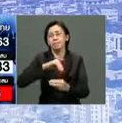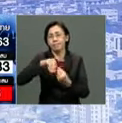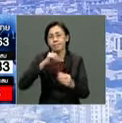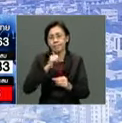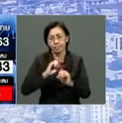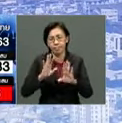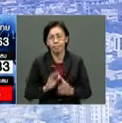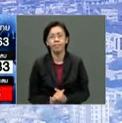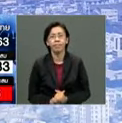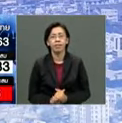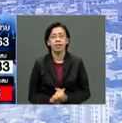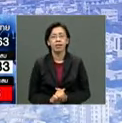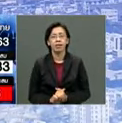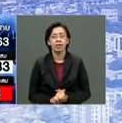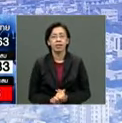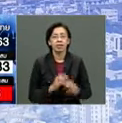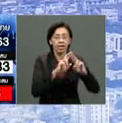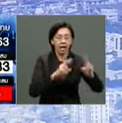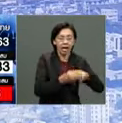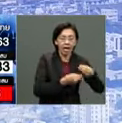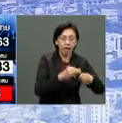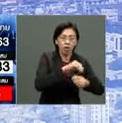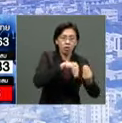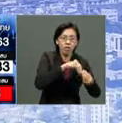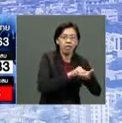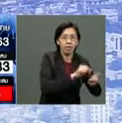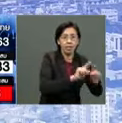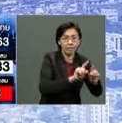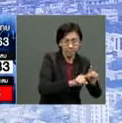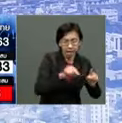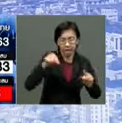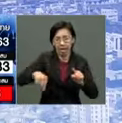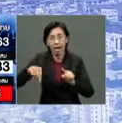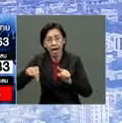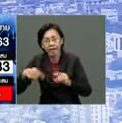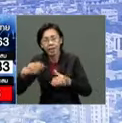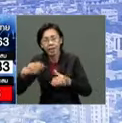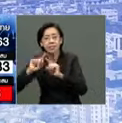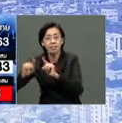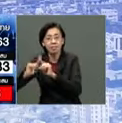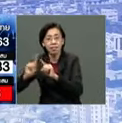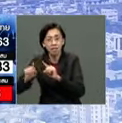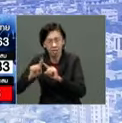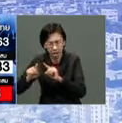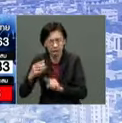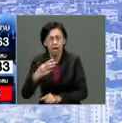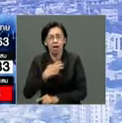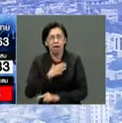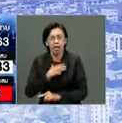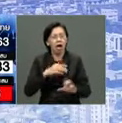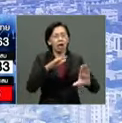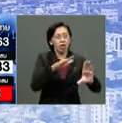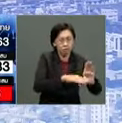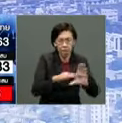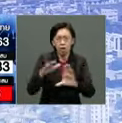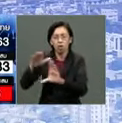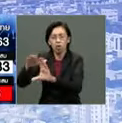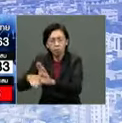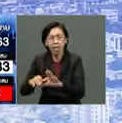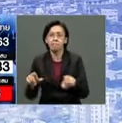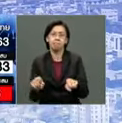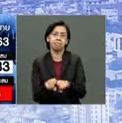เพราะฉะนั้นทั้งกิจการกิจกรรมที่อยู่ในสีเขียวทั้งหมดขออนุญาตได้เรียนเชิญเข้ามาทั้งกลุ่มเลยน